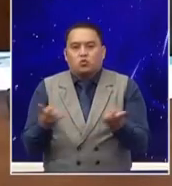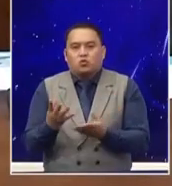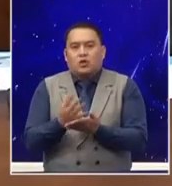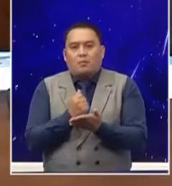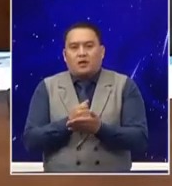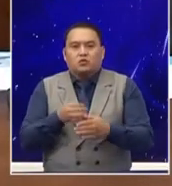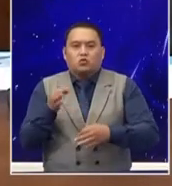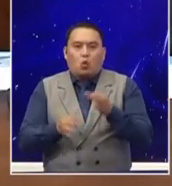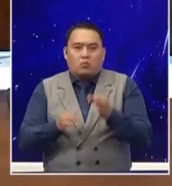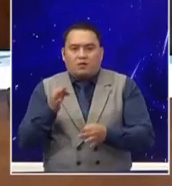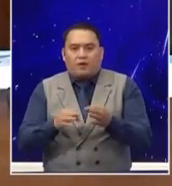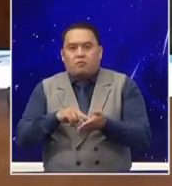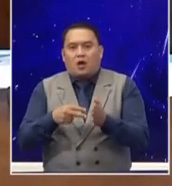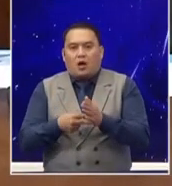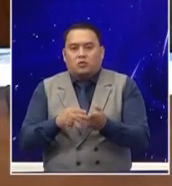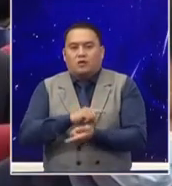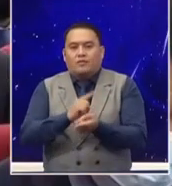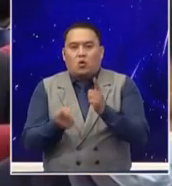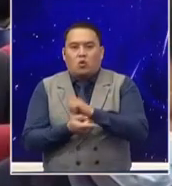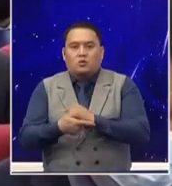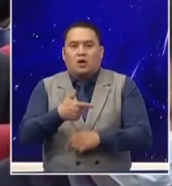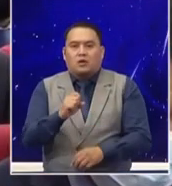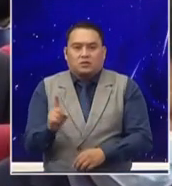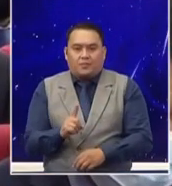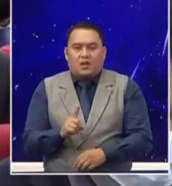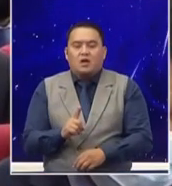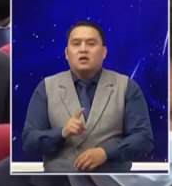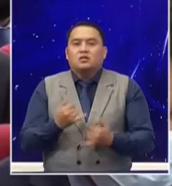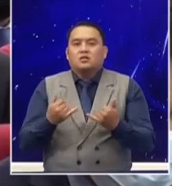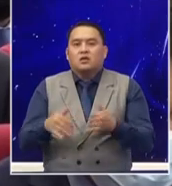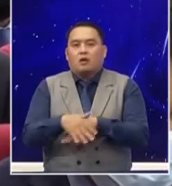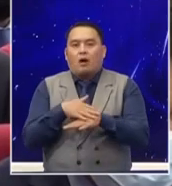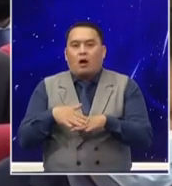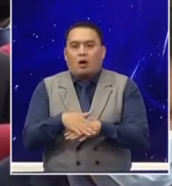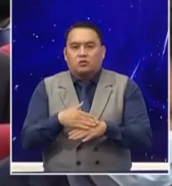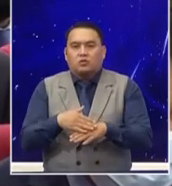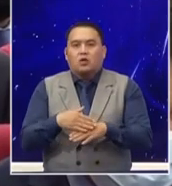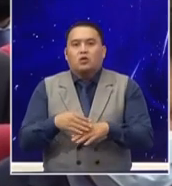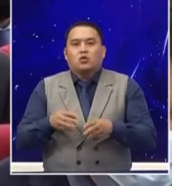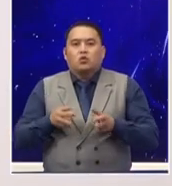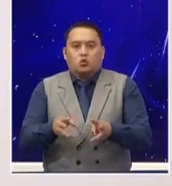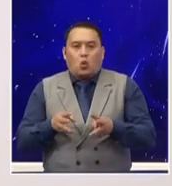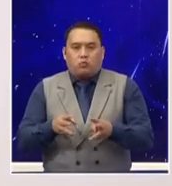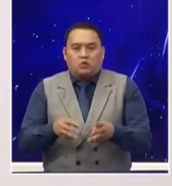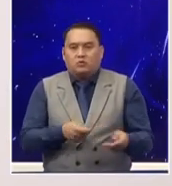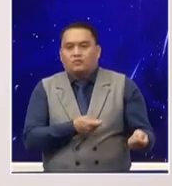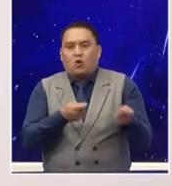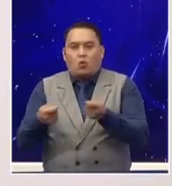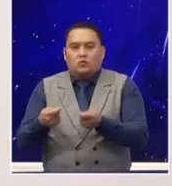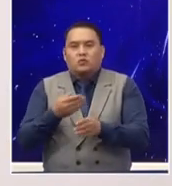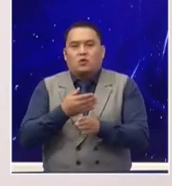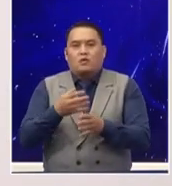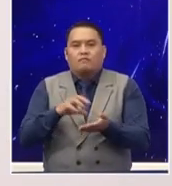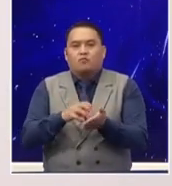запас топлива. По плану идет перевод котельных на газ. Для населения, отапливающего жилье твердым топливом, поставка угля ведется